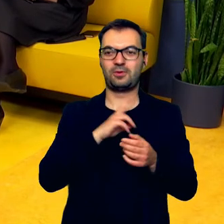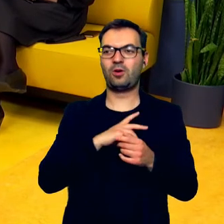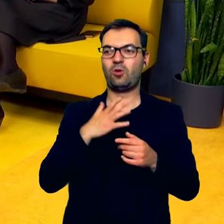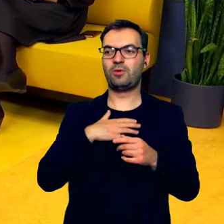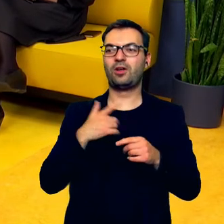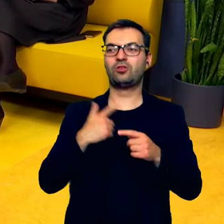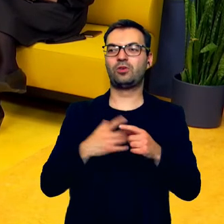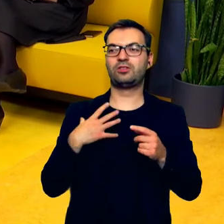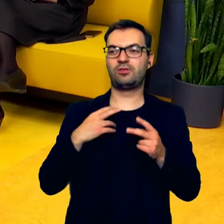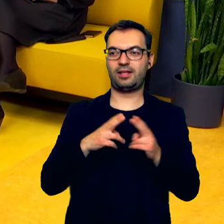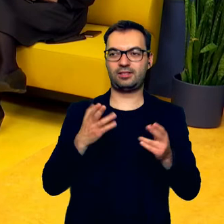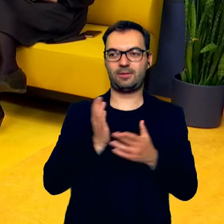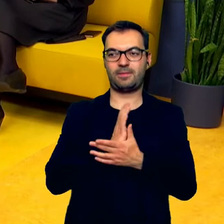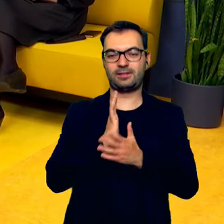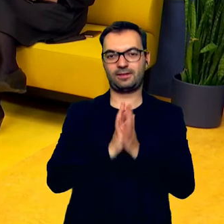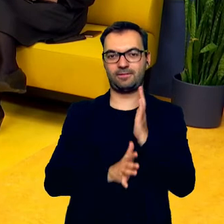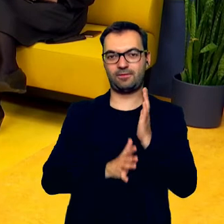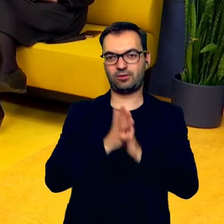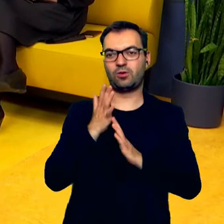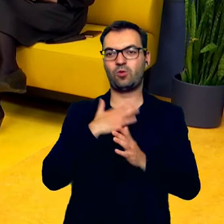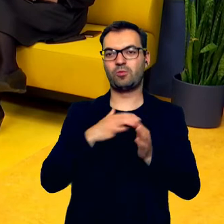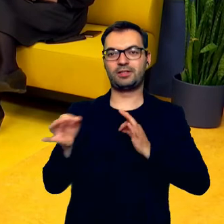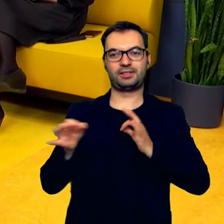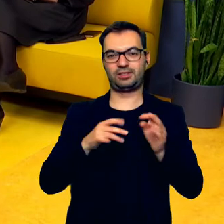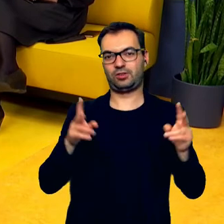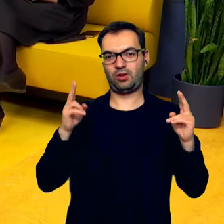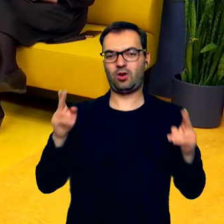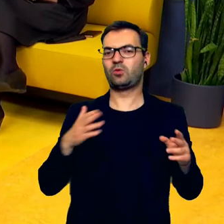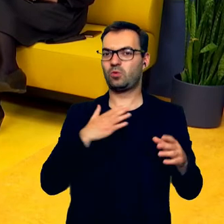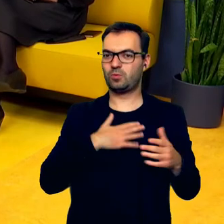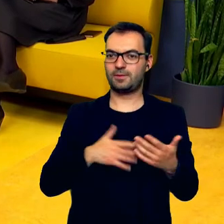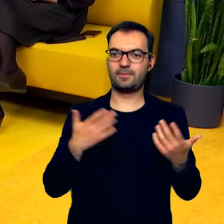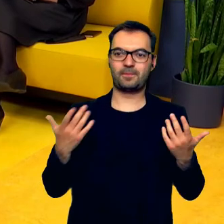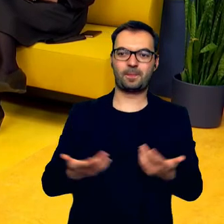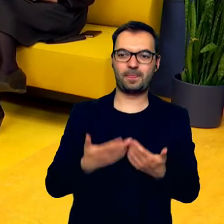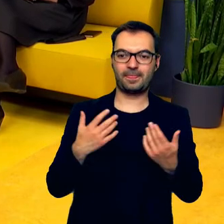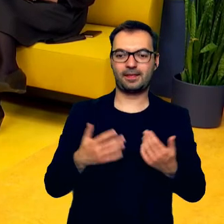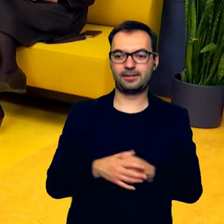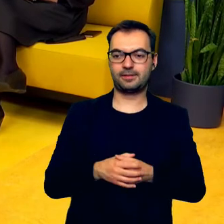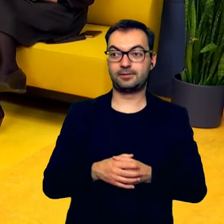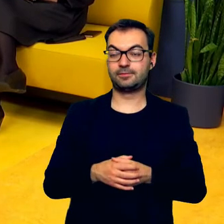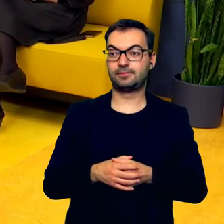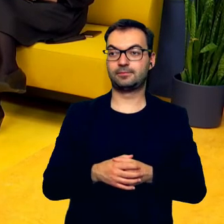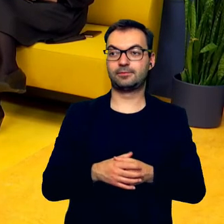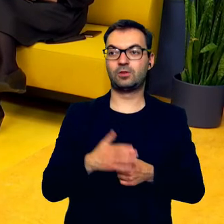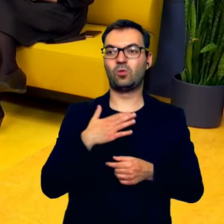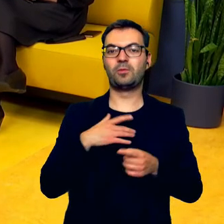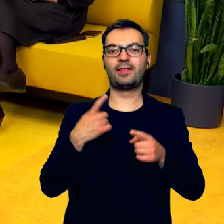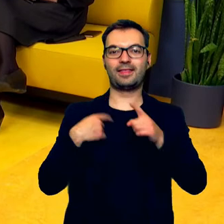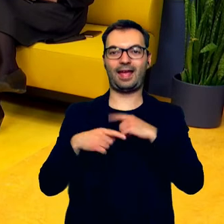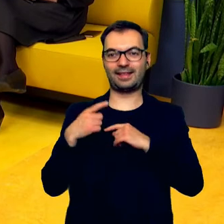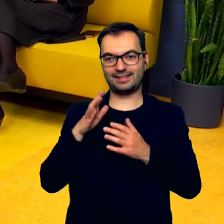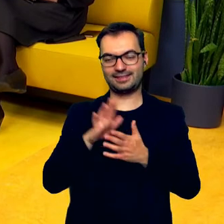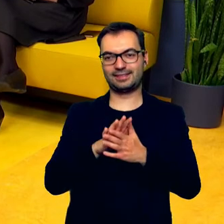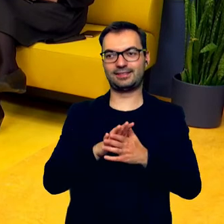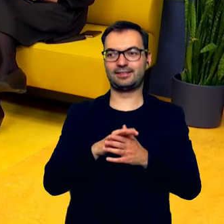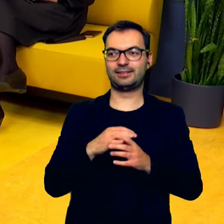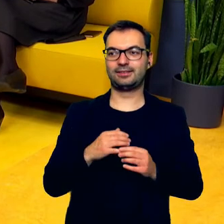lubię dwudziestolecie międzywojenne, lubię historię tego okresu, lubię zwyczaje,